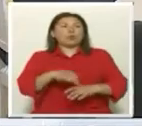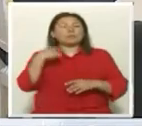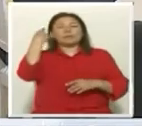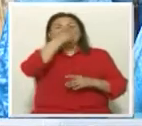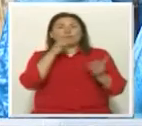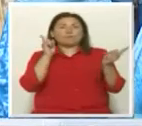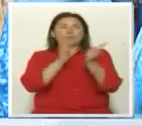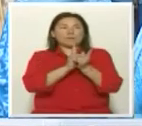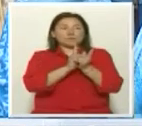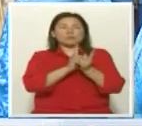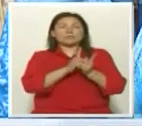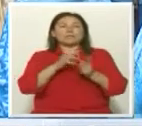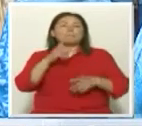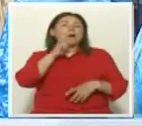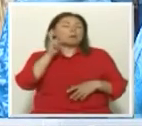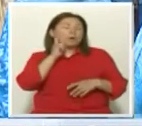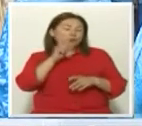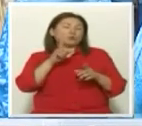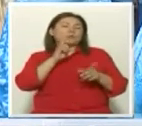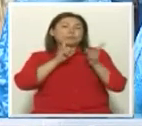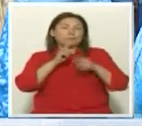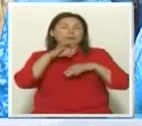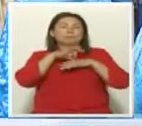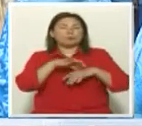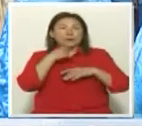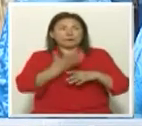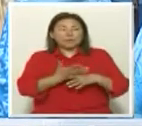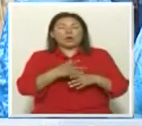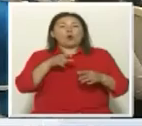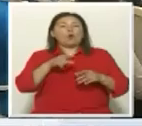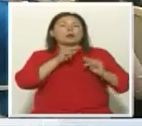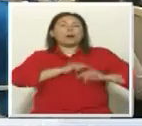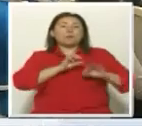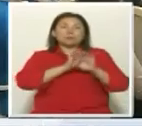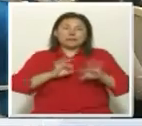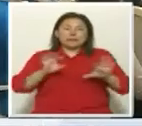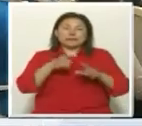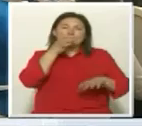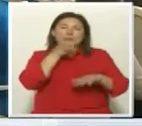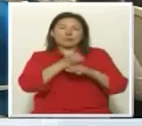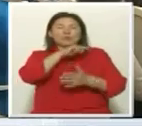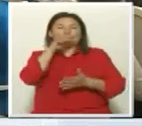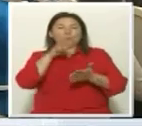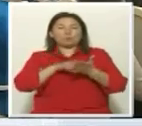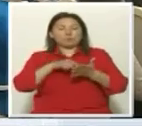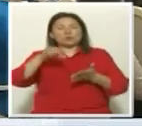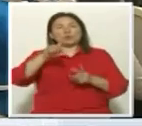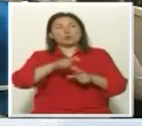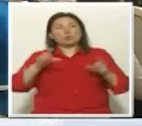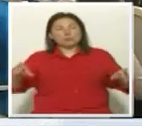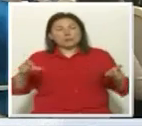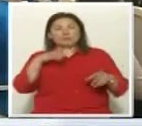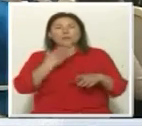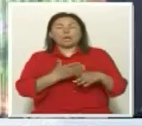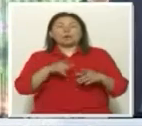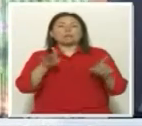встречу с молодежью Мангистауского района. В ходе собрания он рассказал о проводимой в области работе и ответил на вопросы присутствующих. Глава